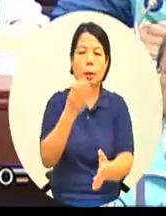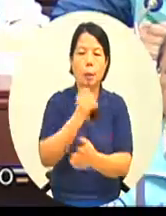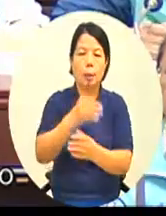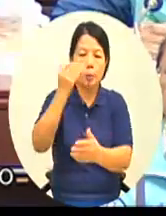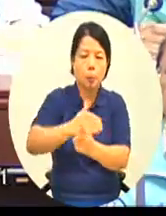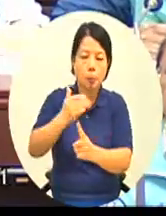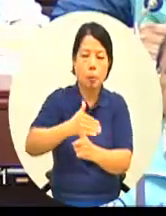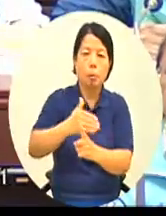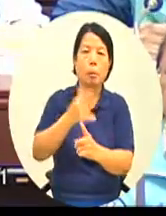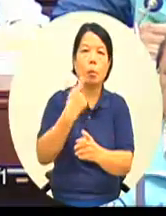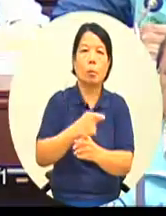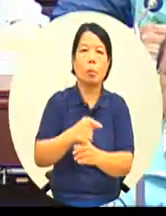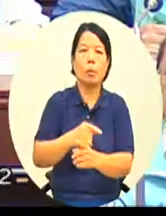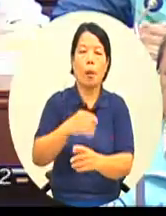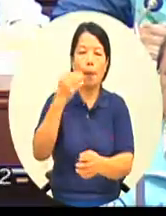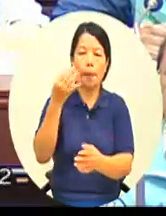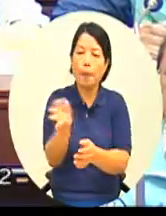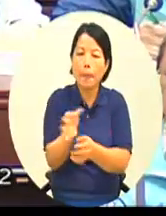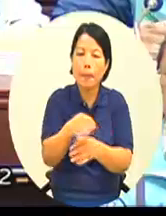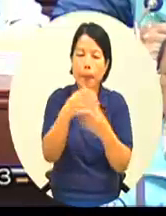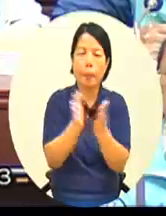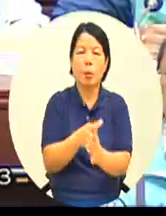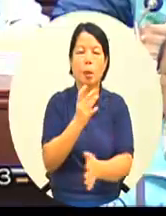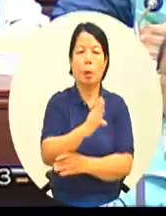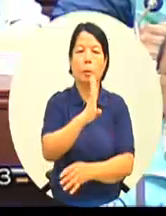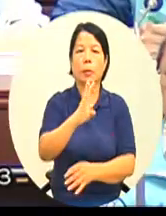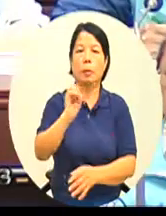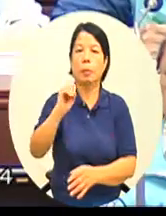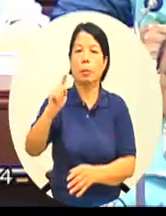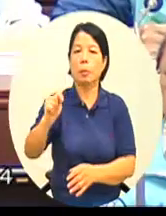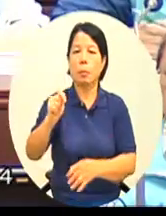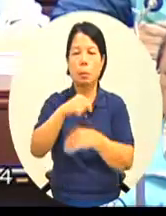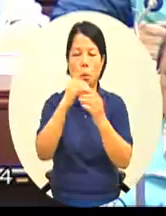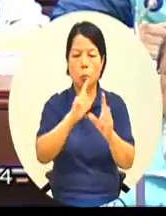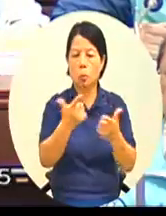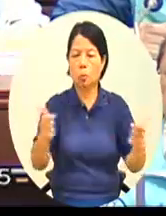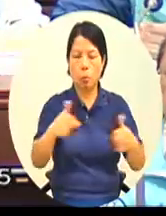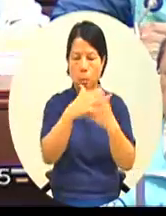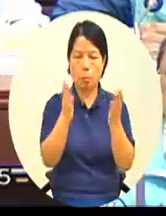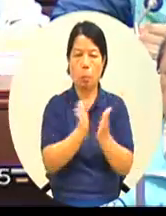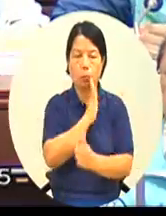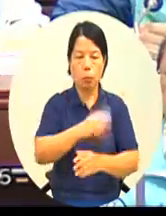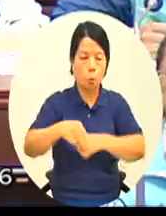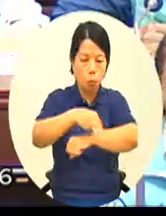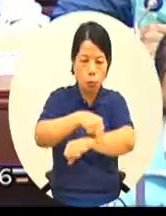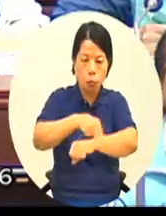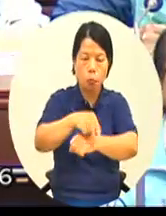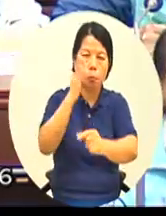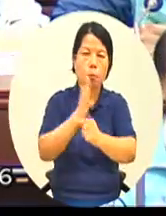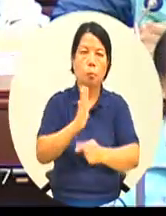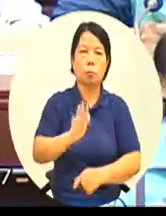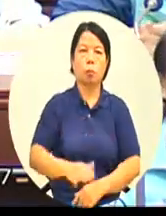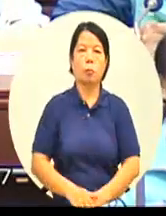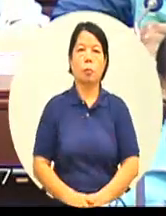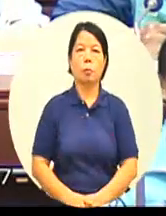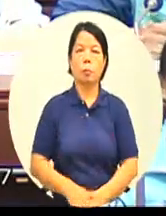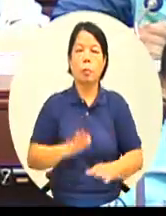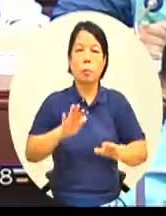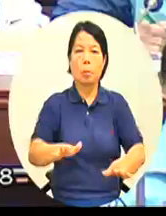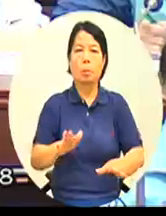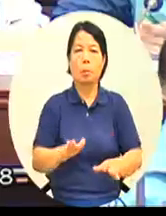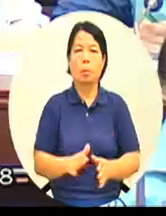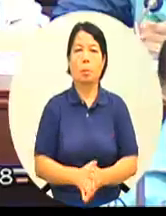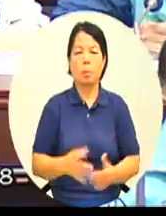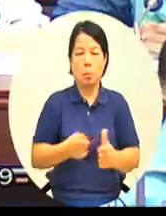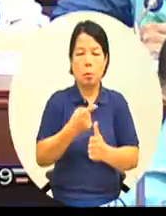BOT 等等，有很多种，其实我们也都有各种不同的在规划在努力当中。但是我们现在首